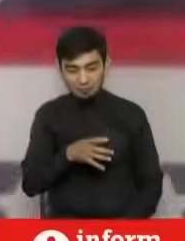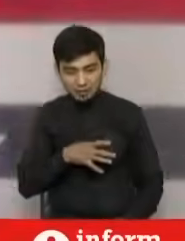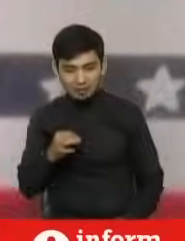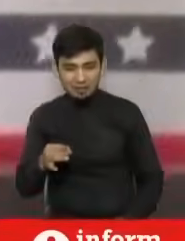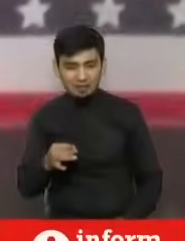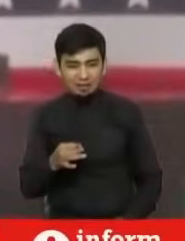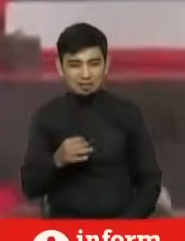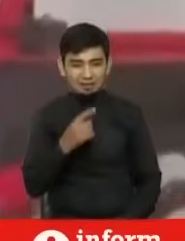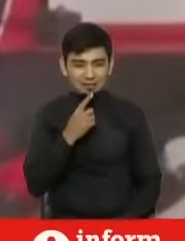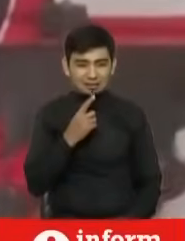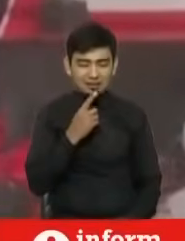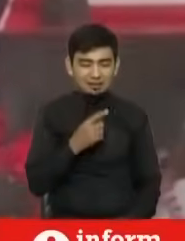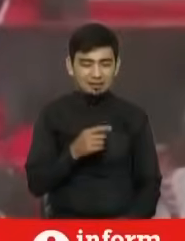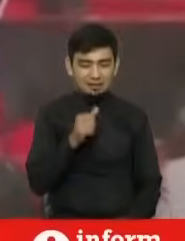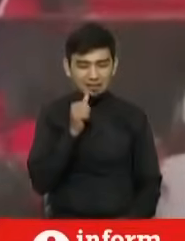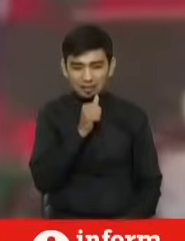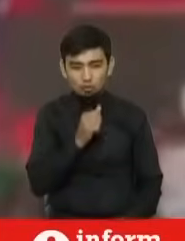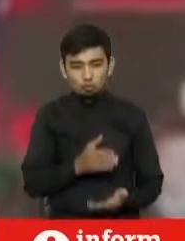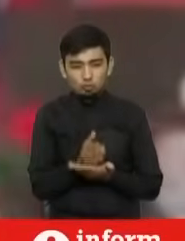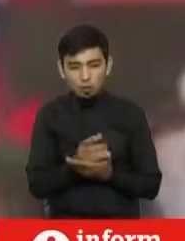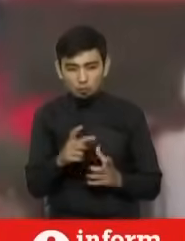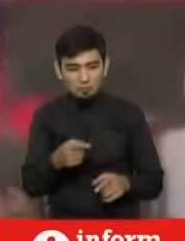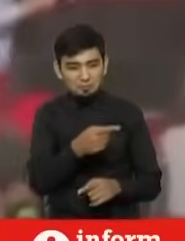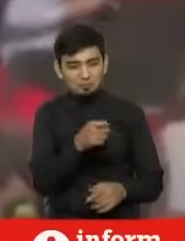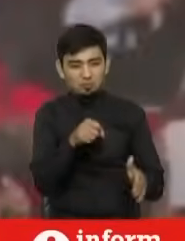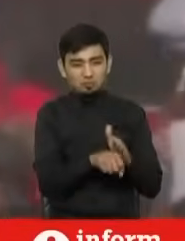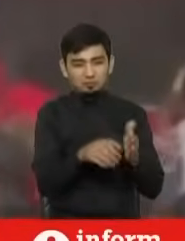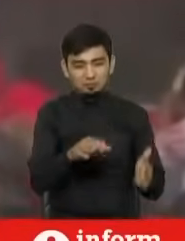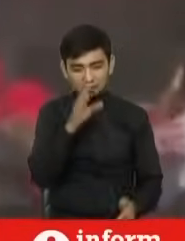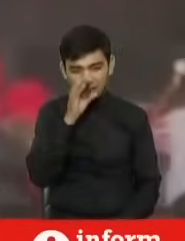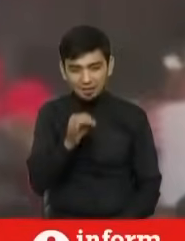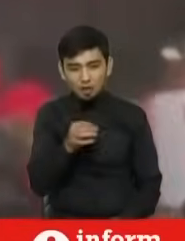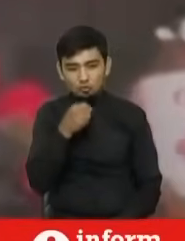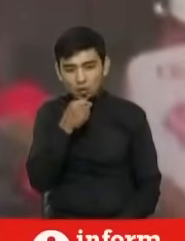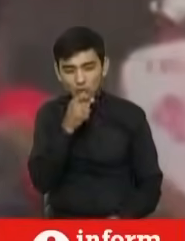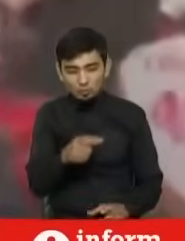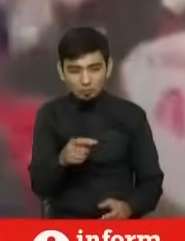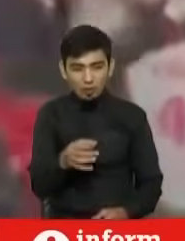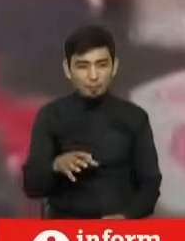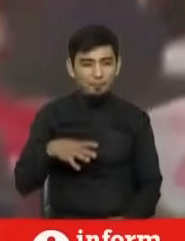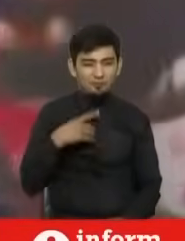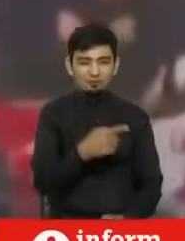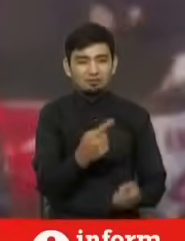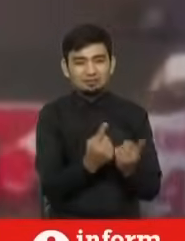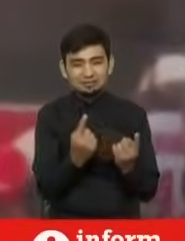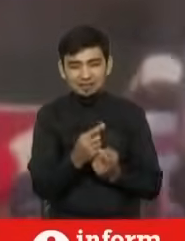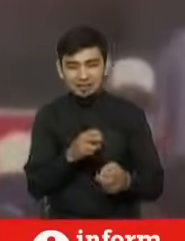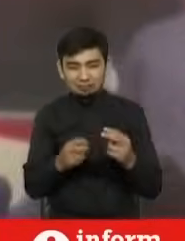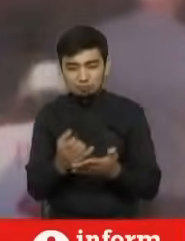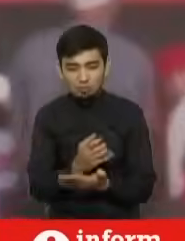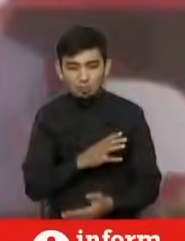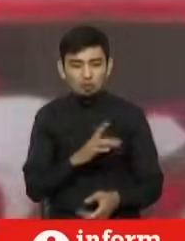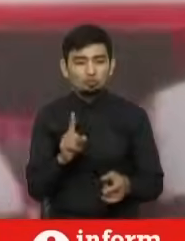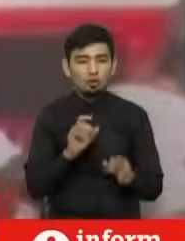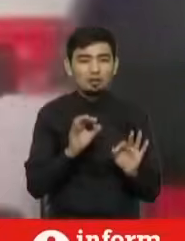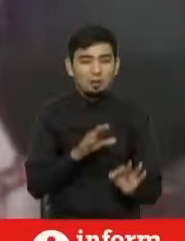сотрудники секретной службы тем временем американским журналистам удалось разыскать его бывших Одноклассников что они рассказали и